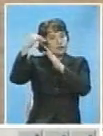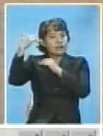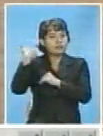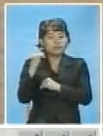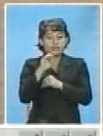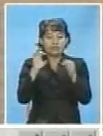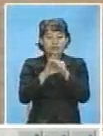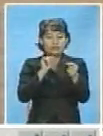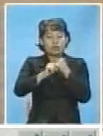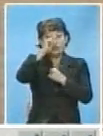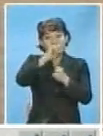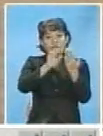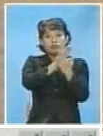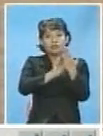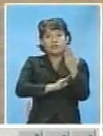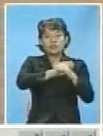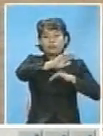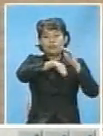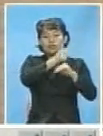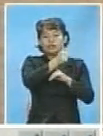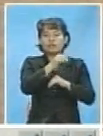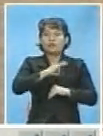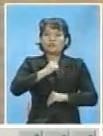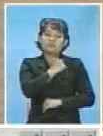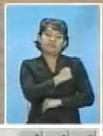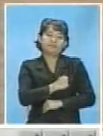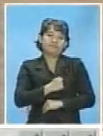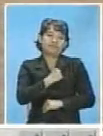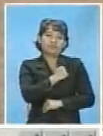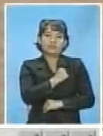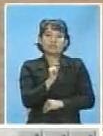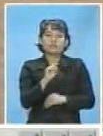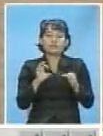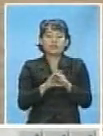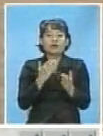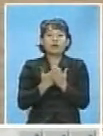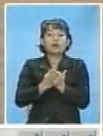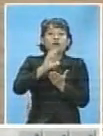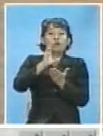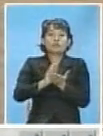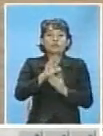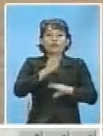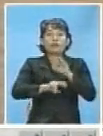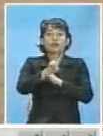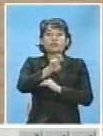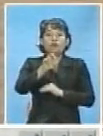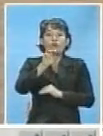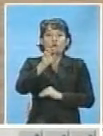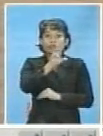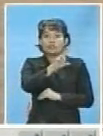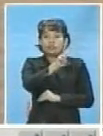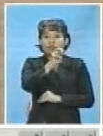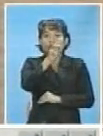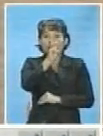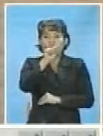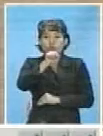รื่องนี้คงจะต้องผิดหวังกันสุดๆเพราะอะไรคะงบประมาณเพียง 206.3 ล้านบาทท่านจะเอาไปท